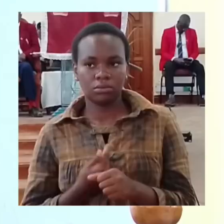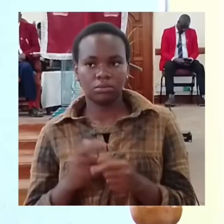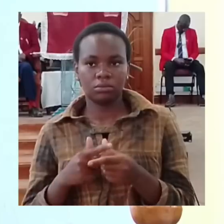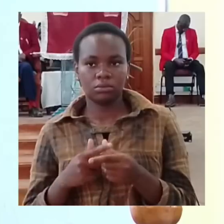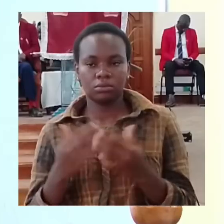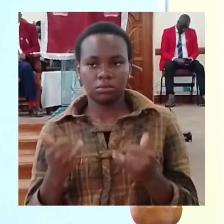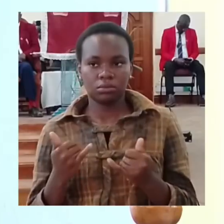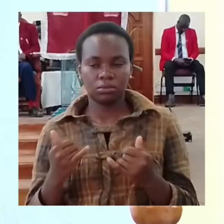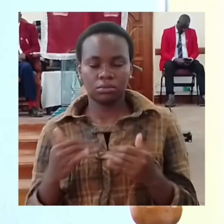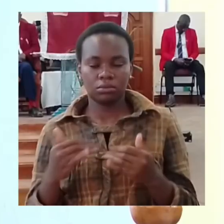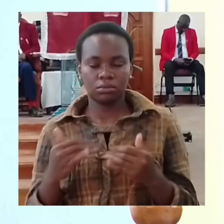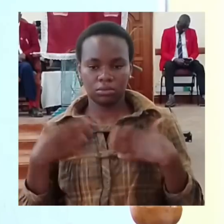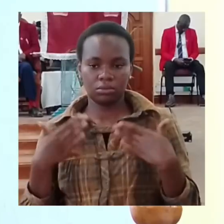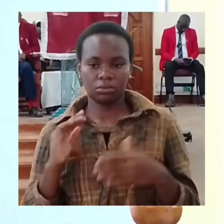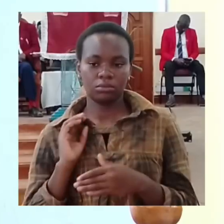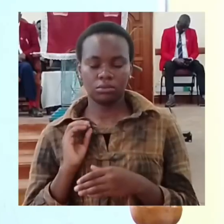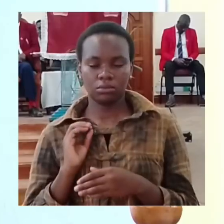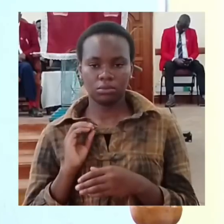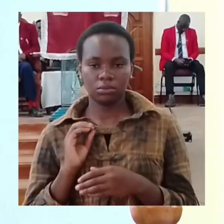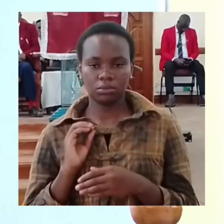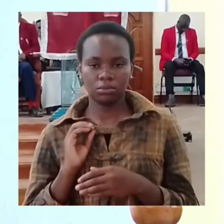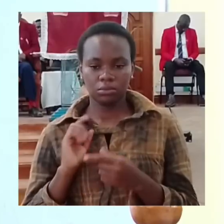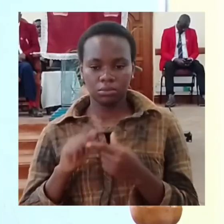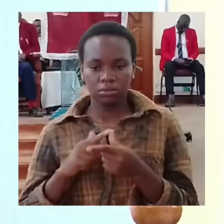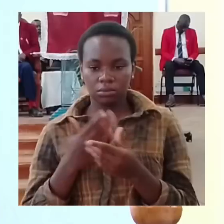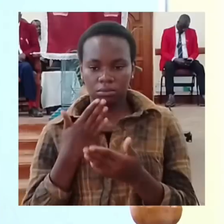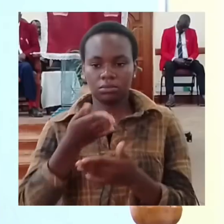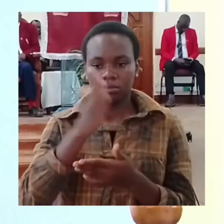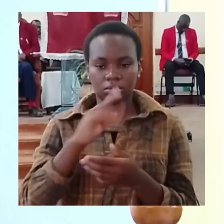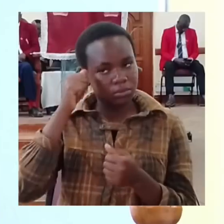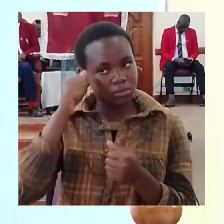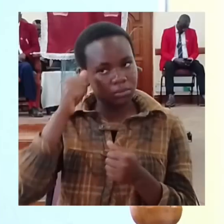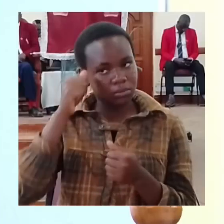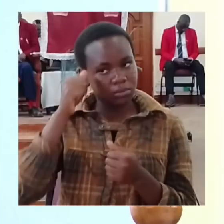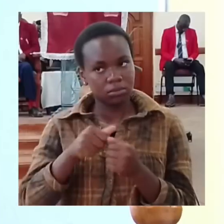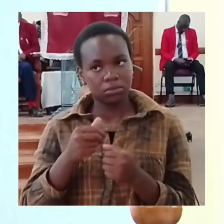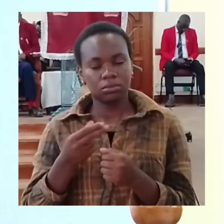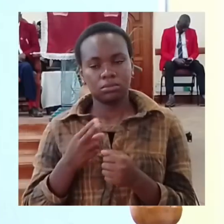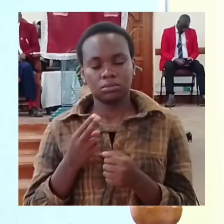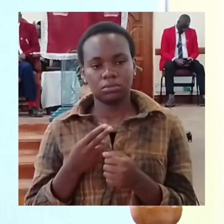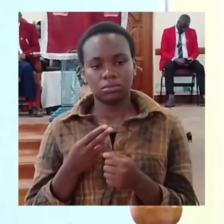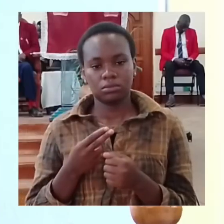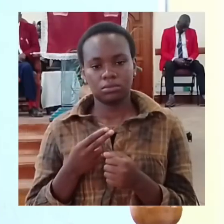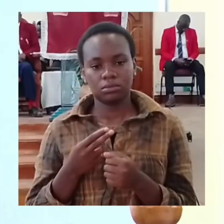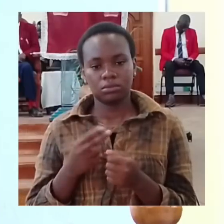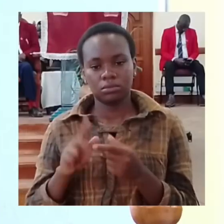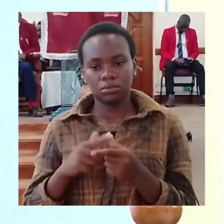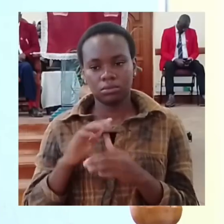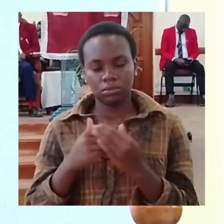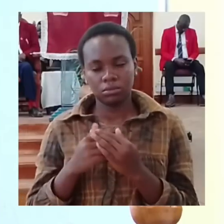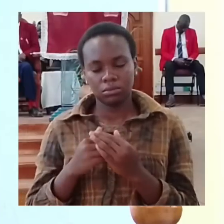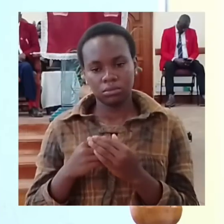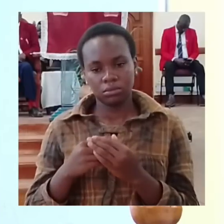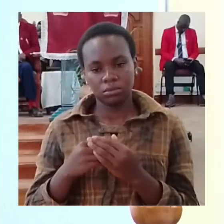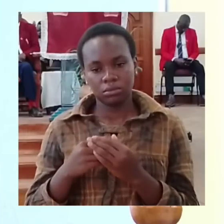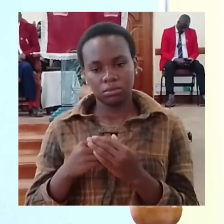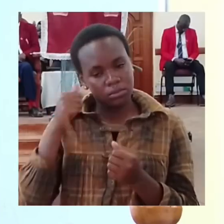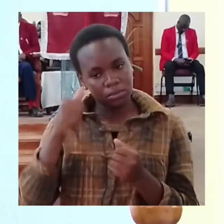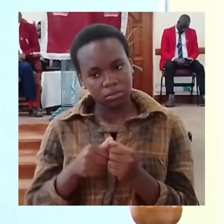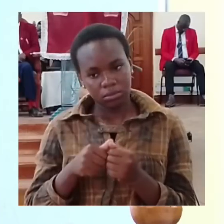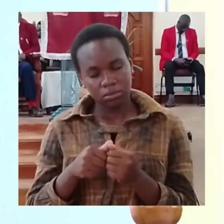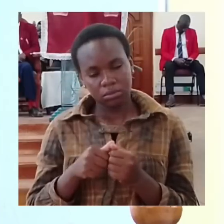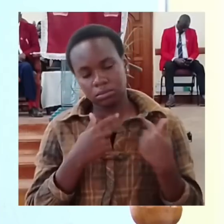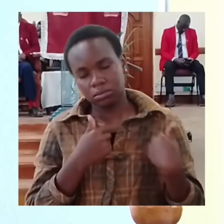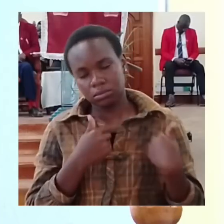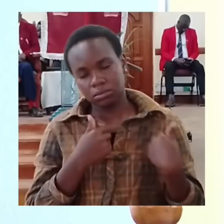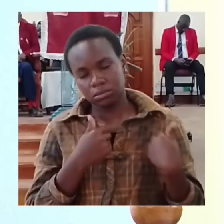tari hindi iyo we okenaga. No ni thengio ni guturirikania Ngai ati hindi iria turaigua kwiyambararia nirio ngoro